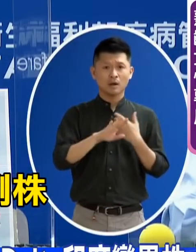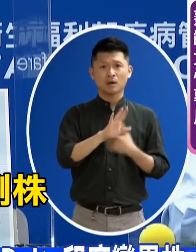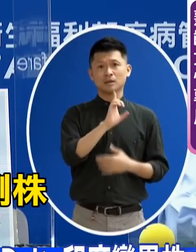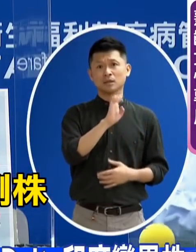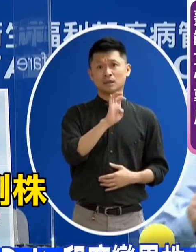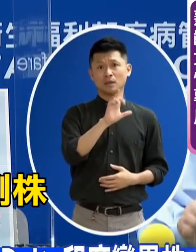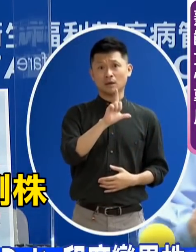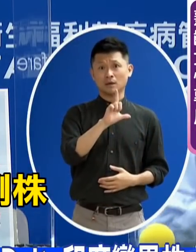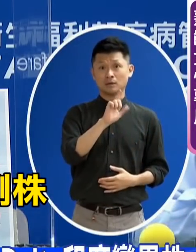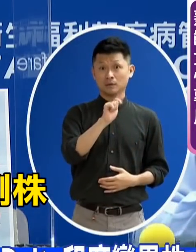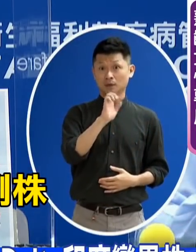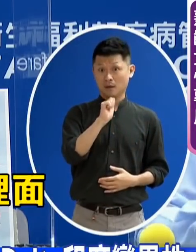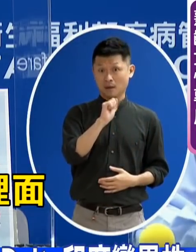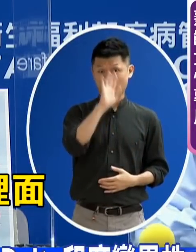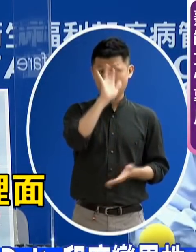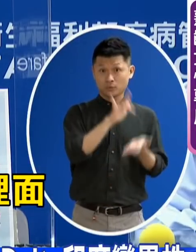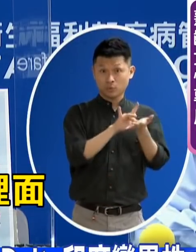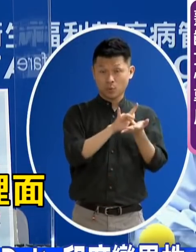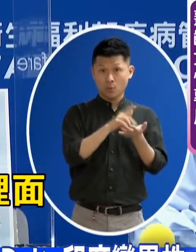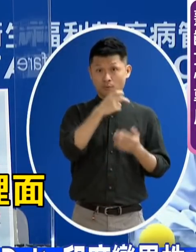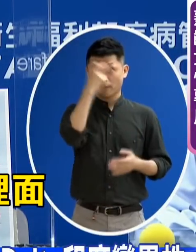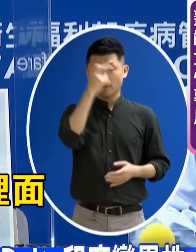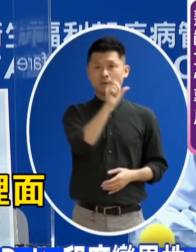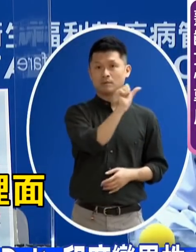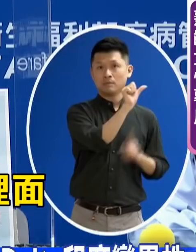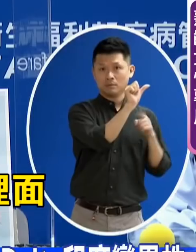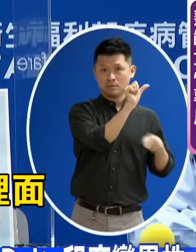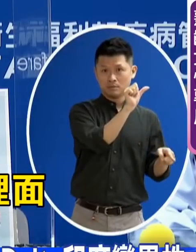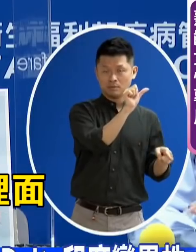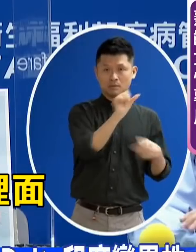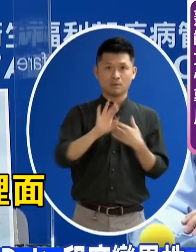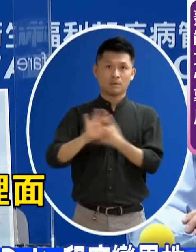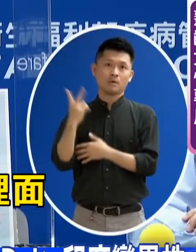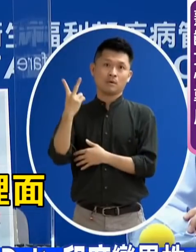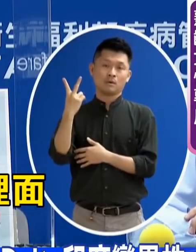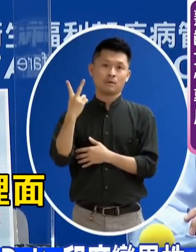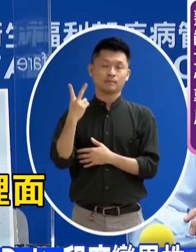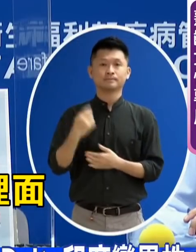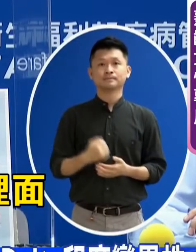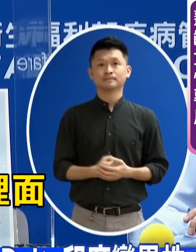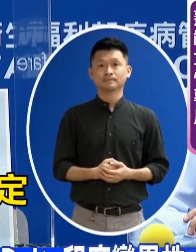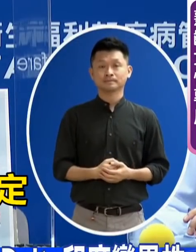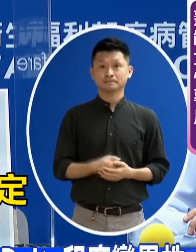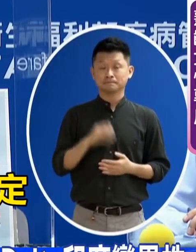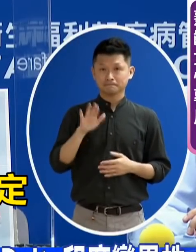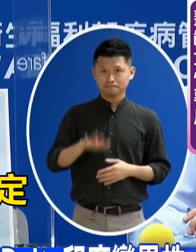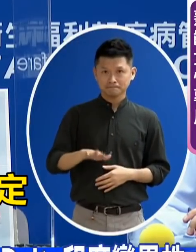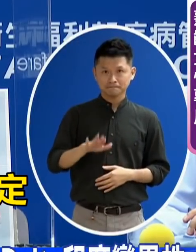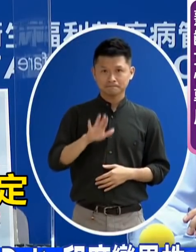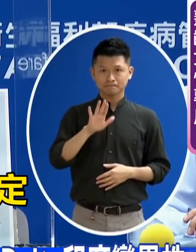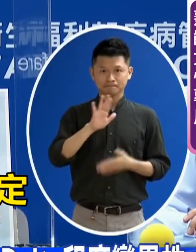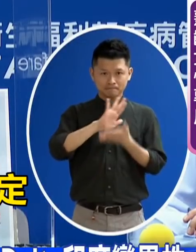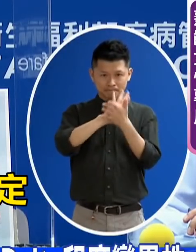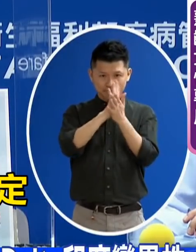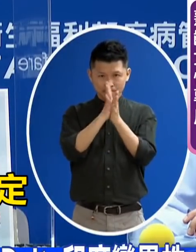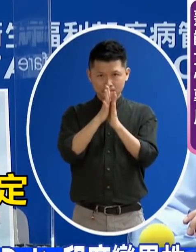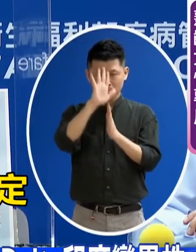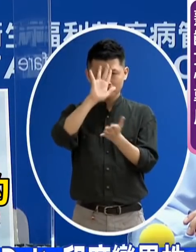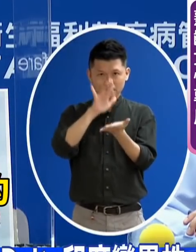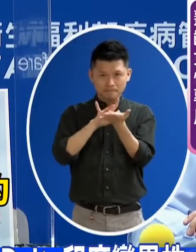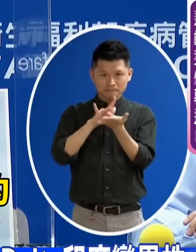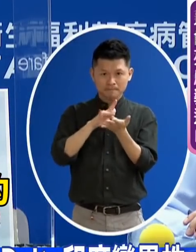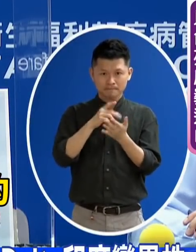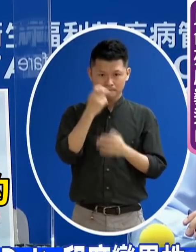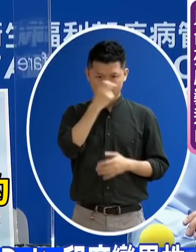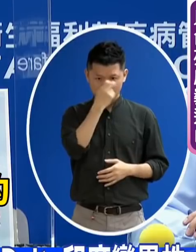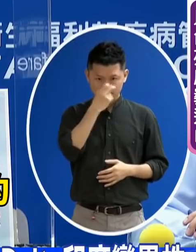Delta 病例株，好，那在这一次，哈，在这个变异株里面，我们现在还没有办法确定，哈，其